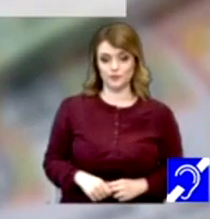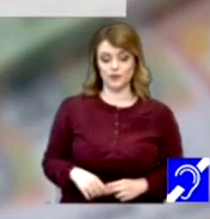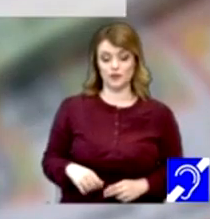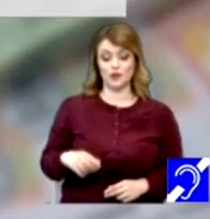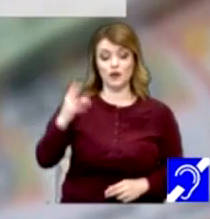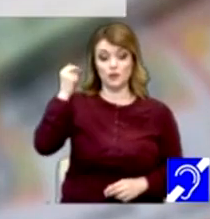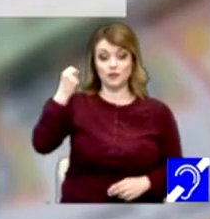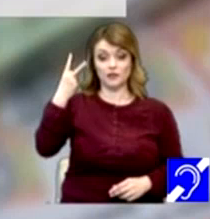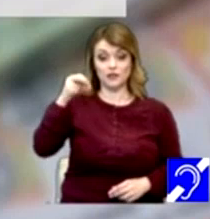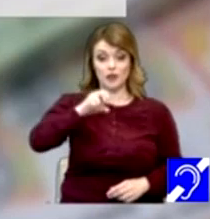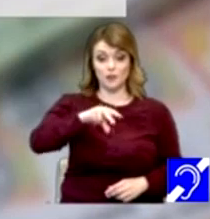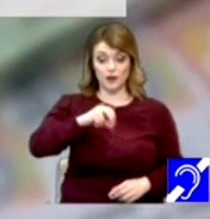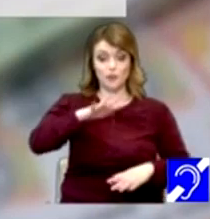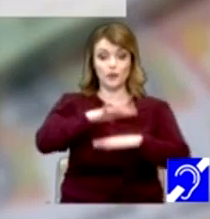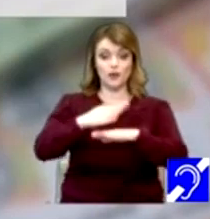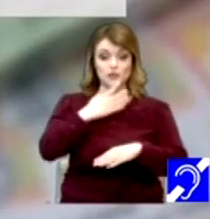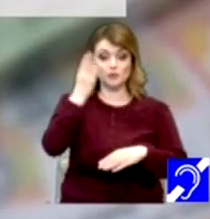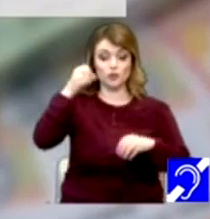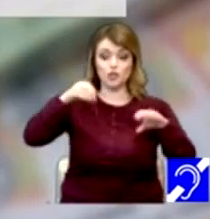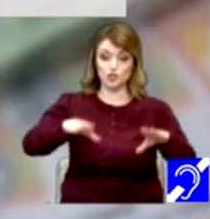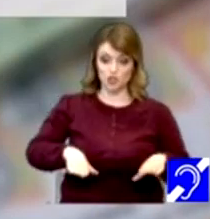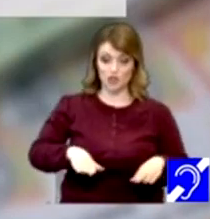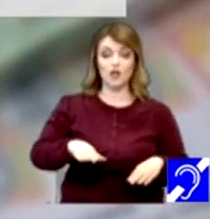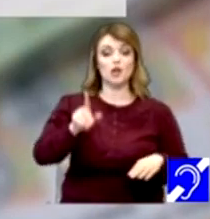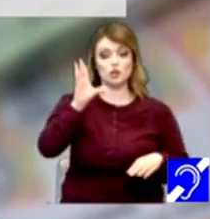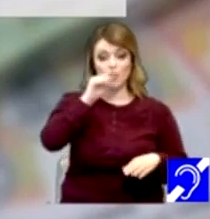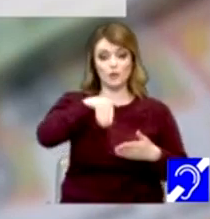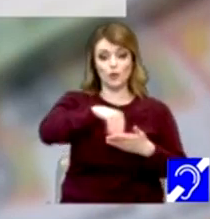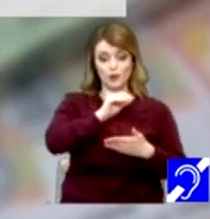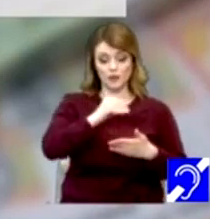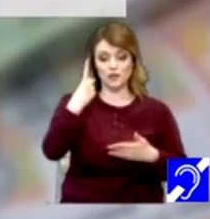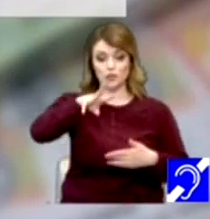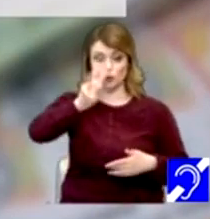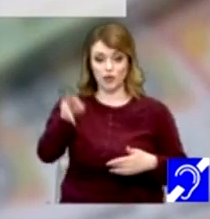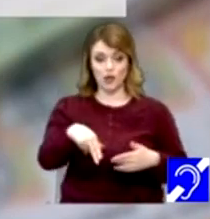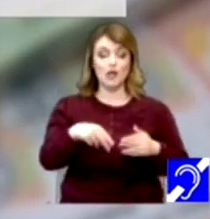Pentru data de 12 aprilie, Banca Națională a stabilit un curs oficial de